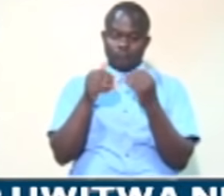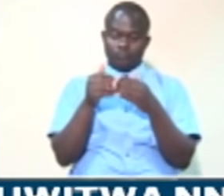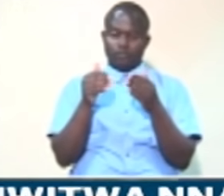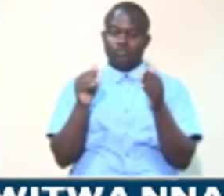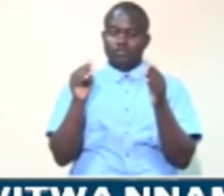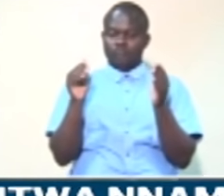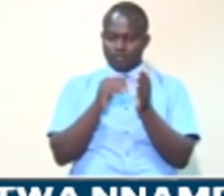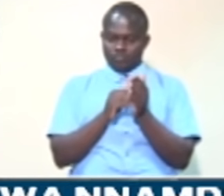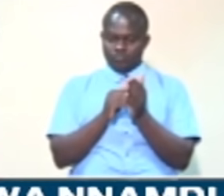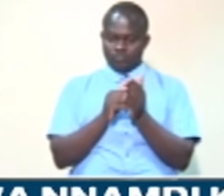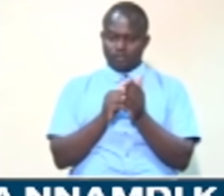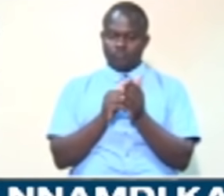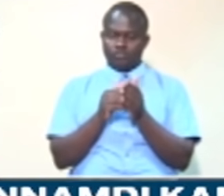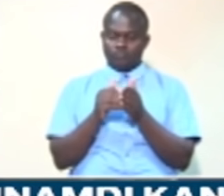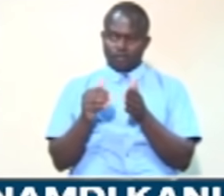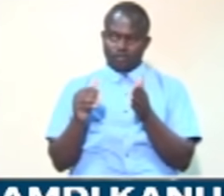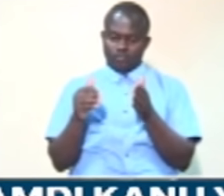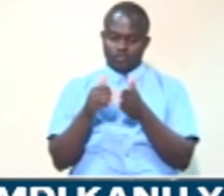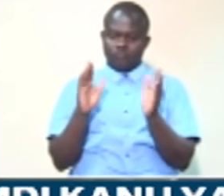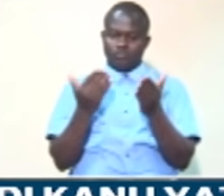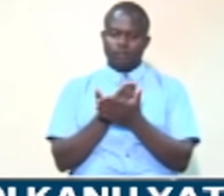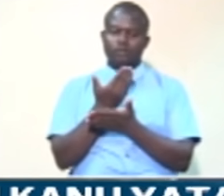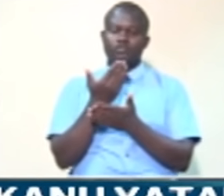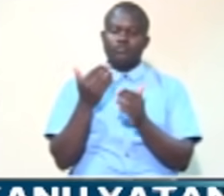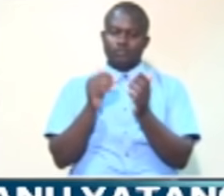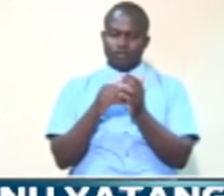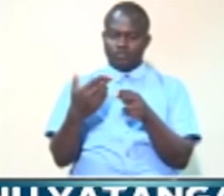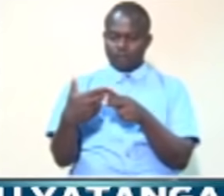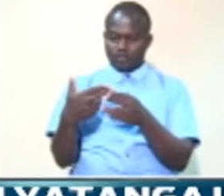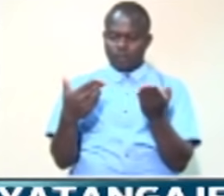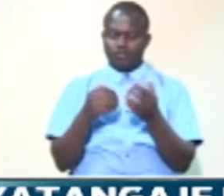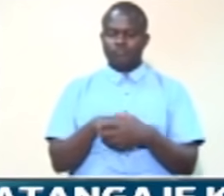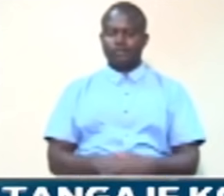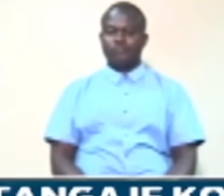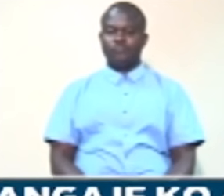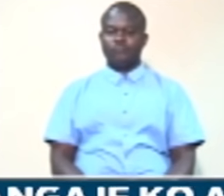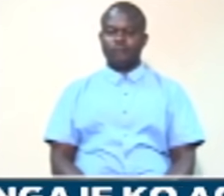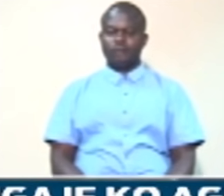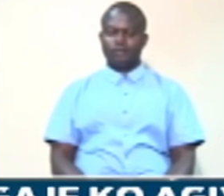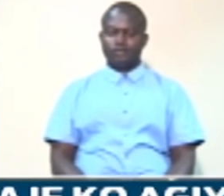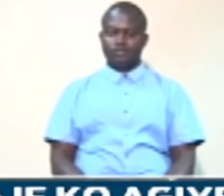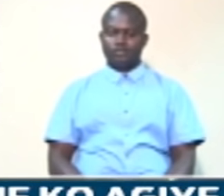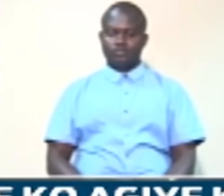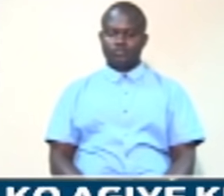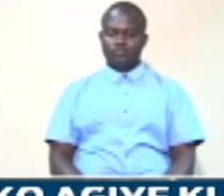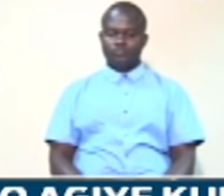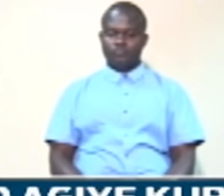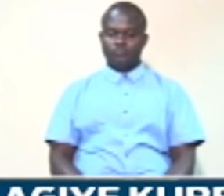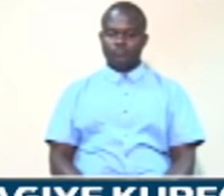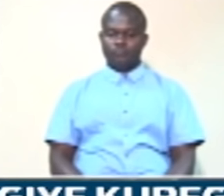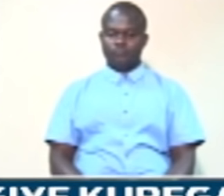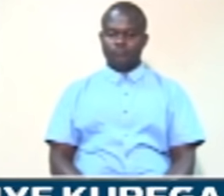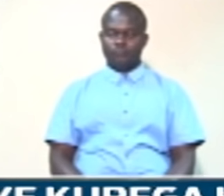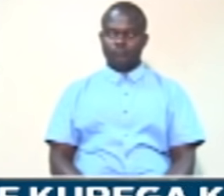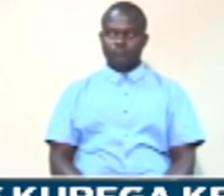ibishya nka Bangi, Lubumbashi na Goma biri vuba. Like Bangi in Central African Republic, and we're